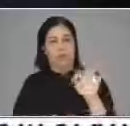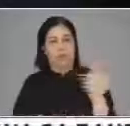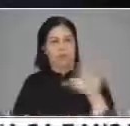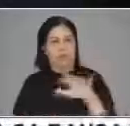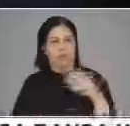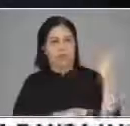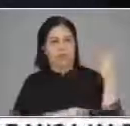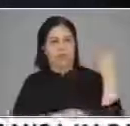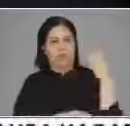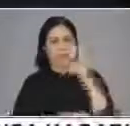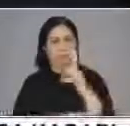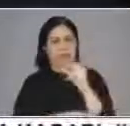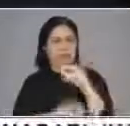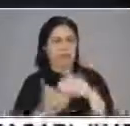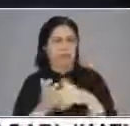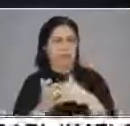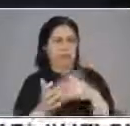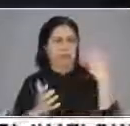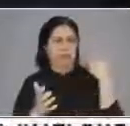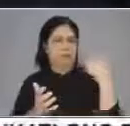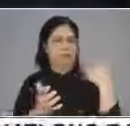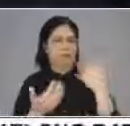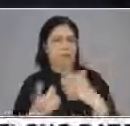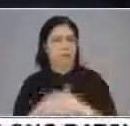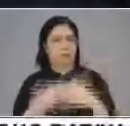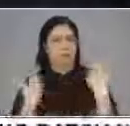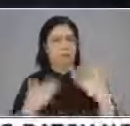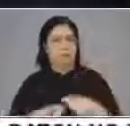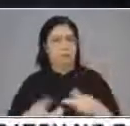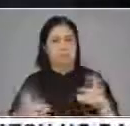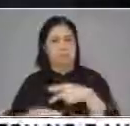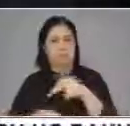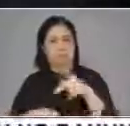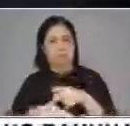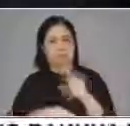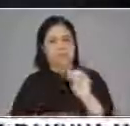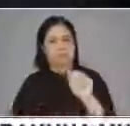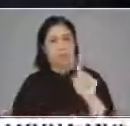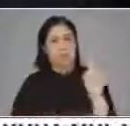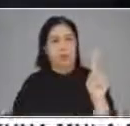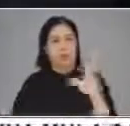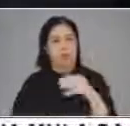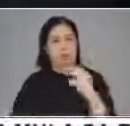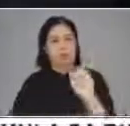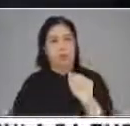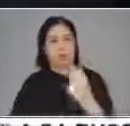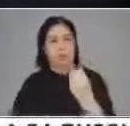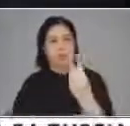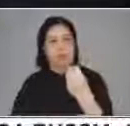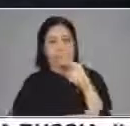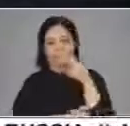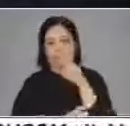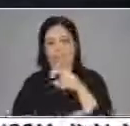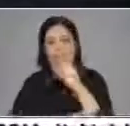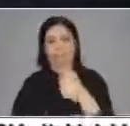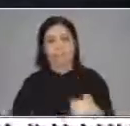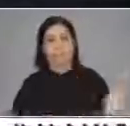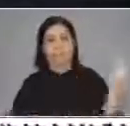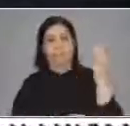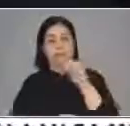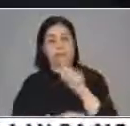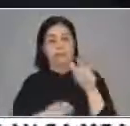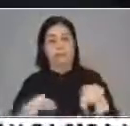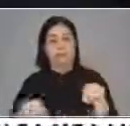are ready to deliver 20 million doses of Sputnik V according to the contracts that have